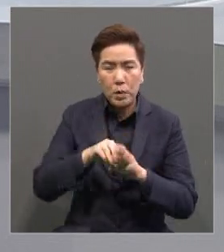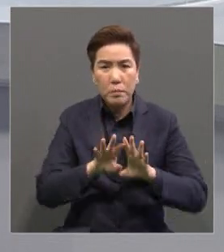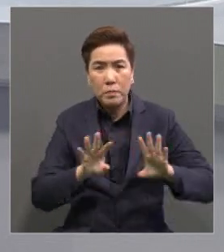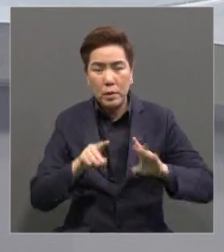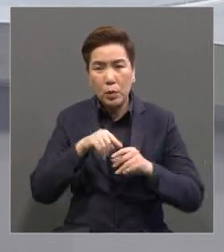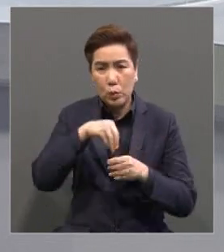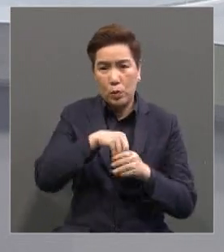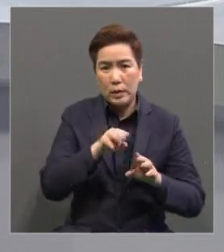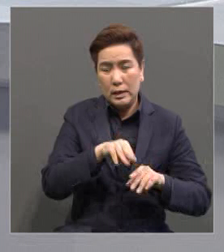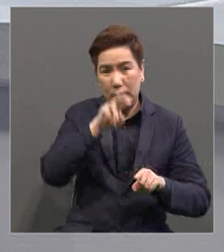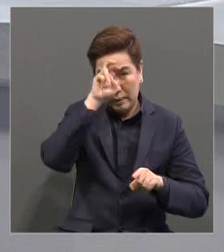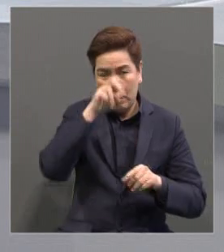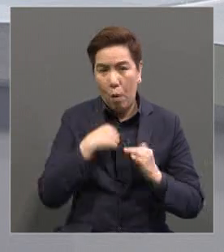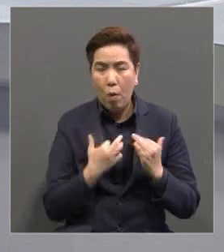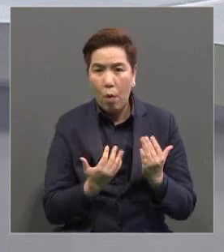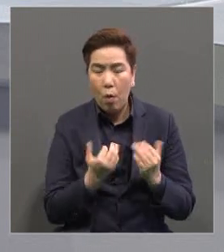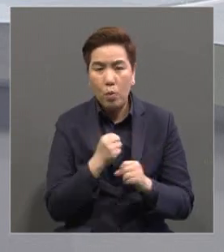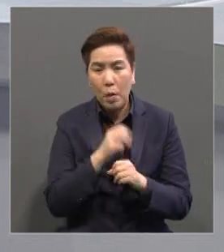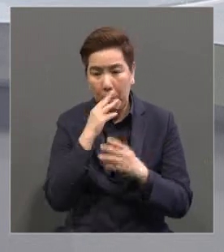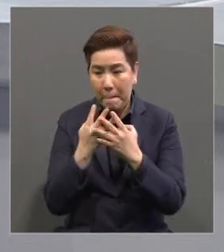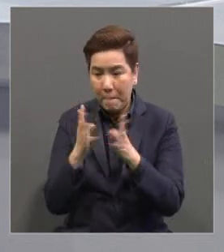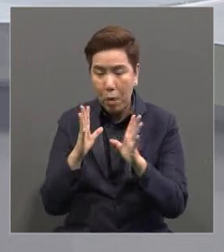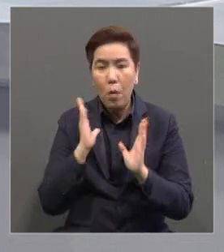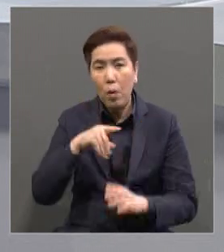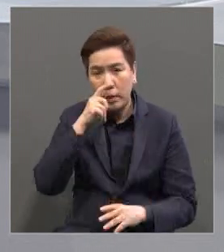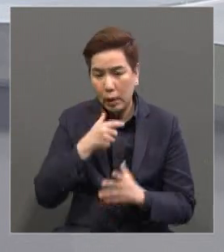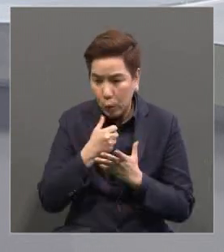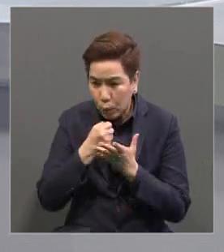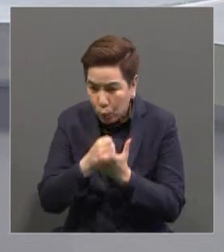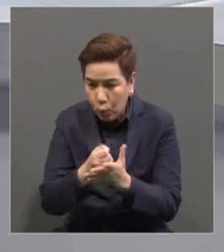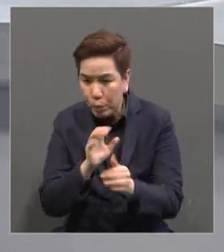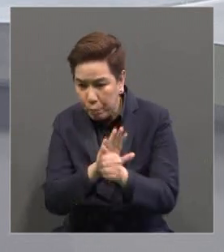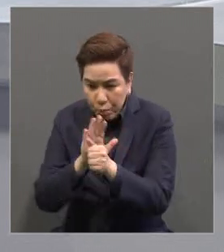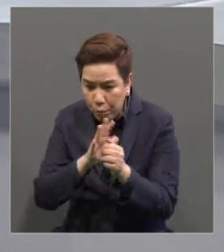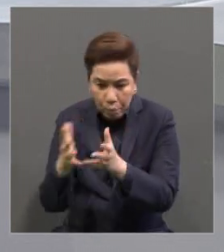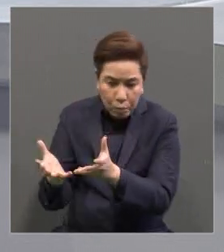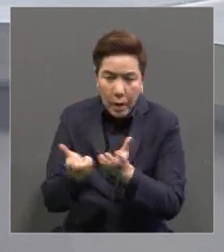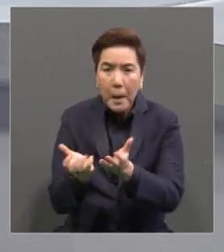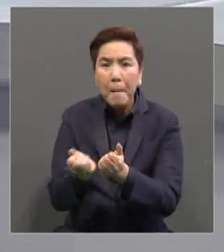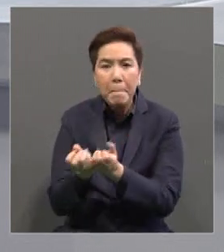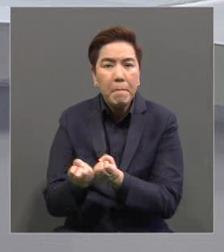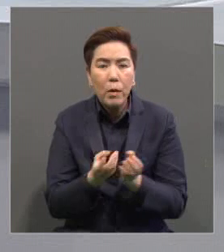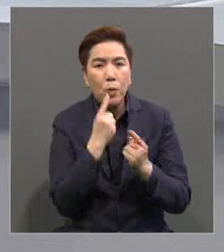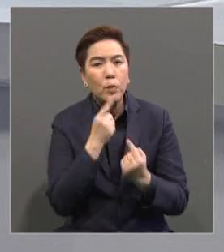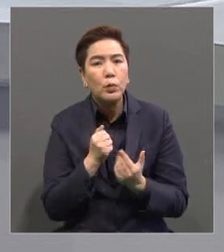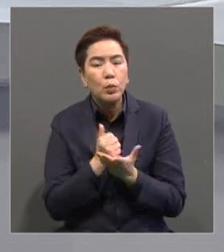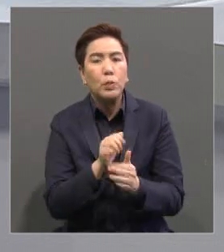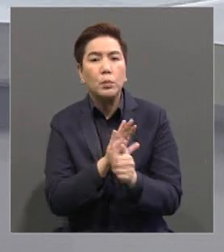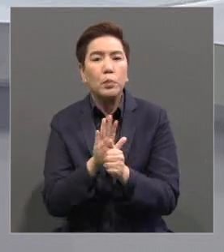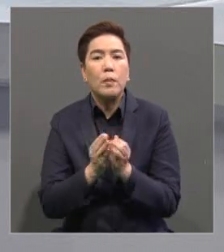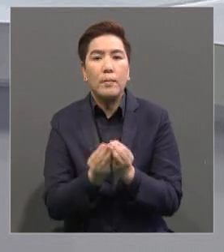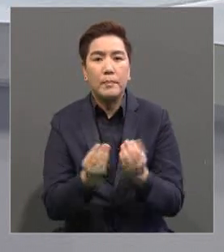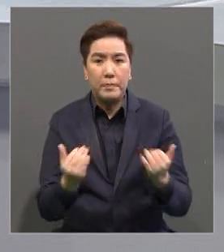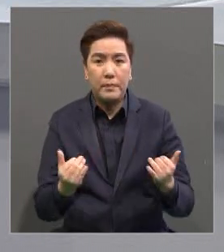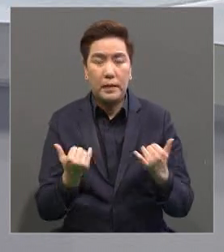วณพรมแดนราฟาของอียิปต์นั่นเองเพราะว่าถ้าเกิดว่าถูกปล่อยออกมาแล้วเนี่ยก็จะได้มีเจ้าหน้าที่ของไทยเนี่ยคอยไปรับแล้วก็ช่วยเหลืออำนวยความสะดวกนั่น